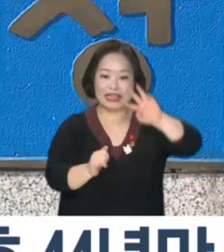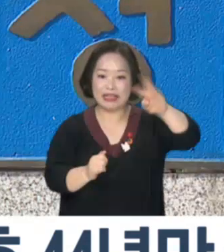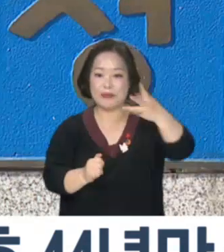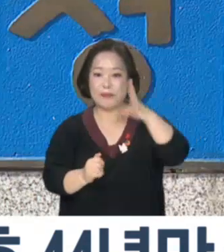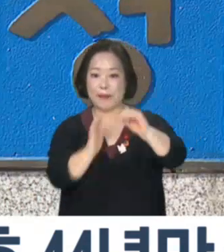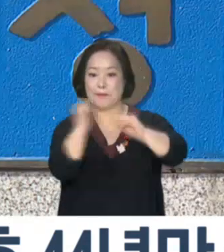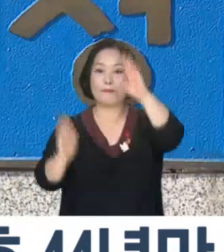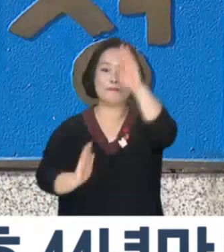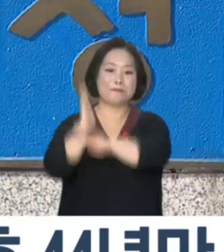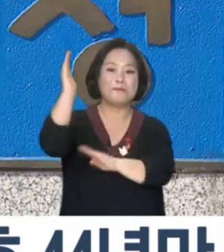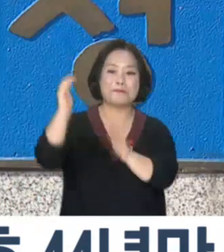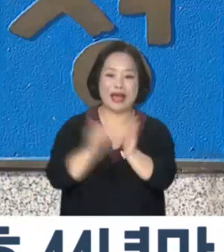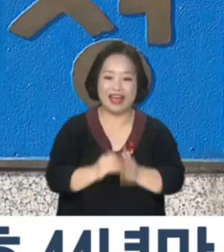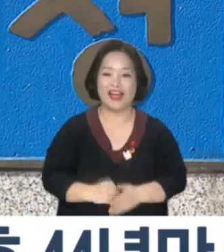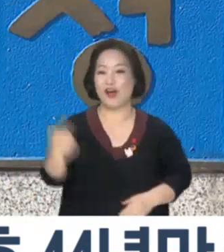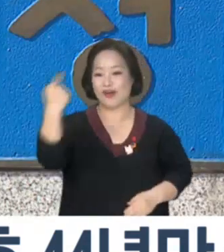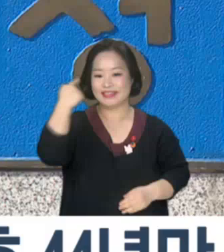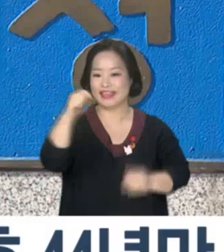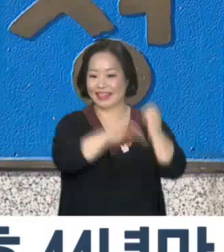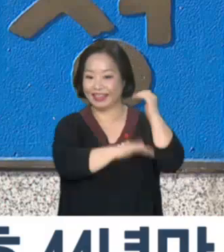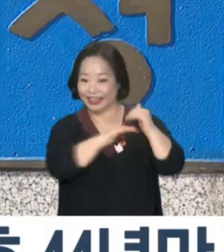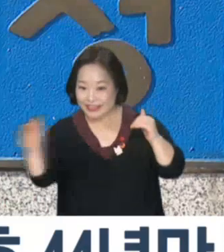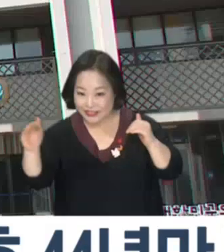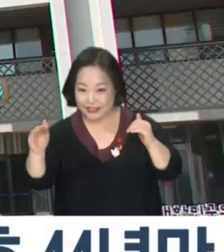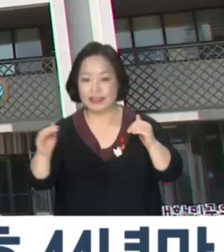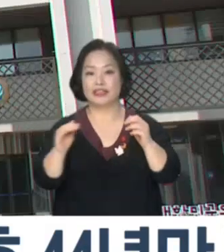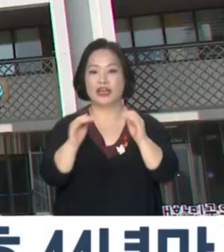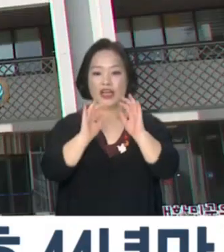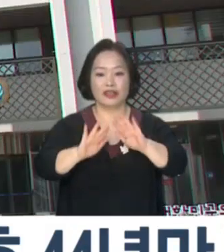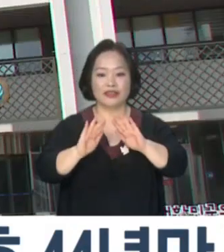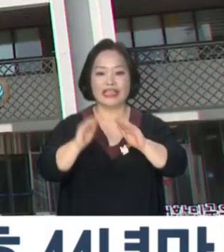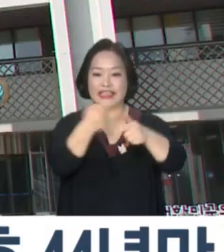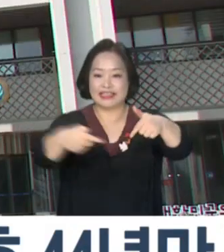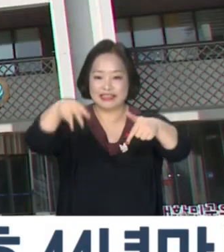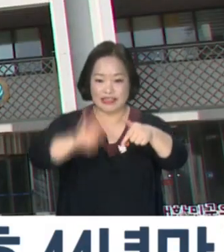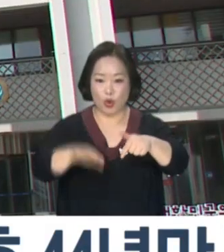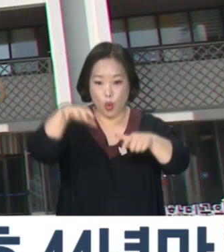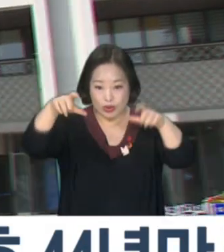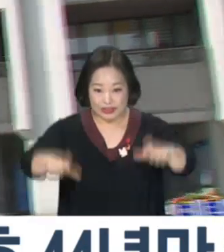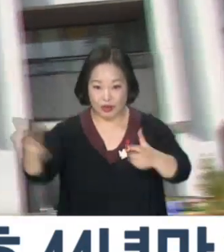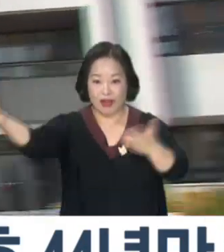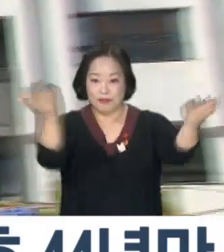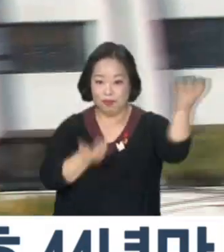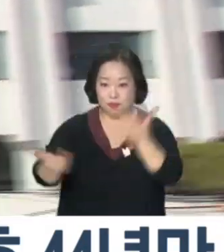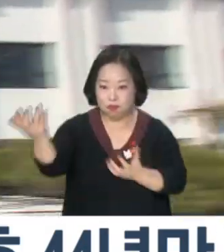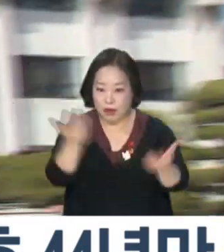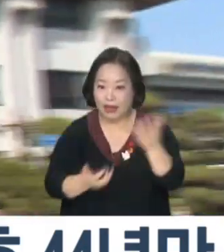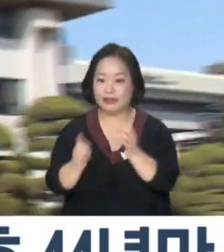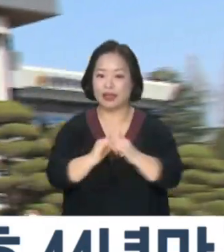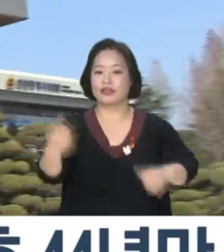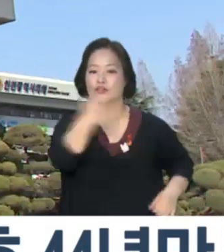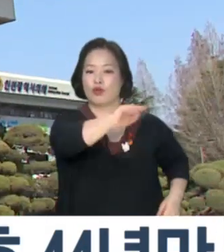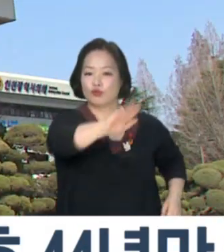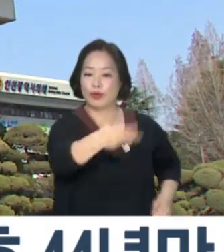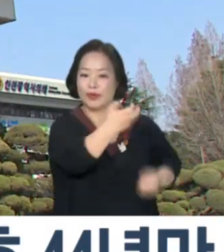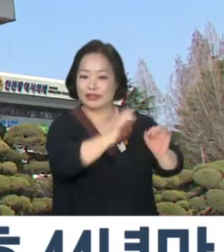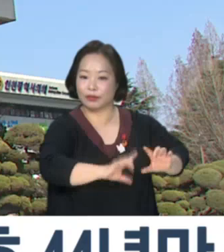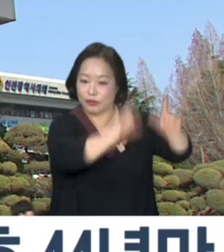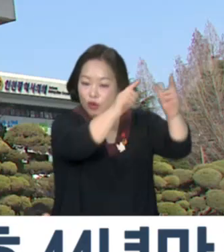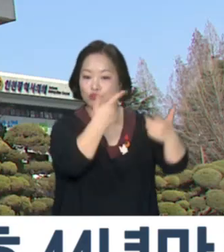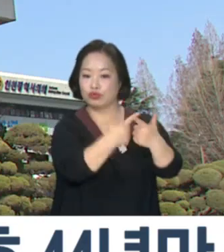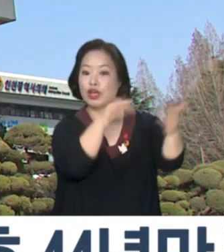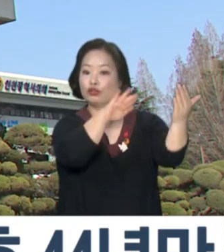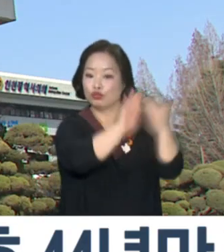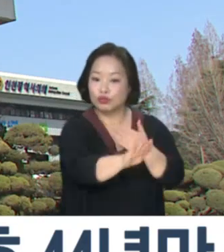돌파했습니다 인천시는 어제 기준 주민 등록 인구가 300만 43명으로 집게 돼 1980년 부산 이후